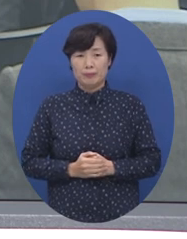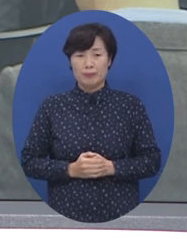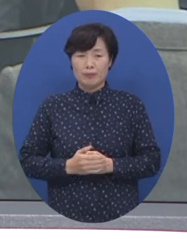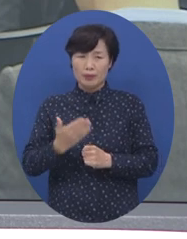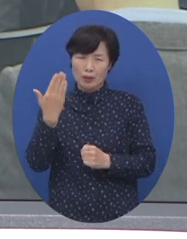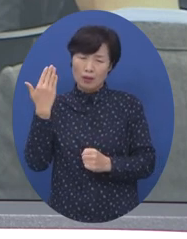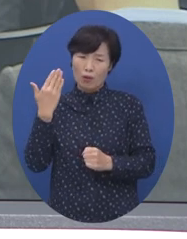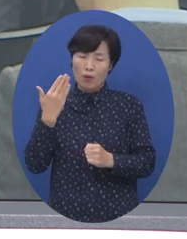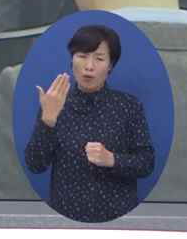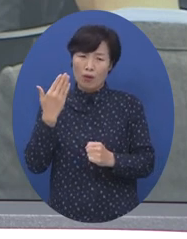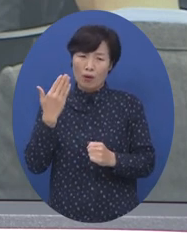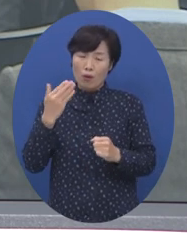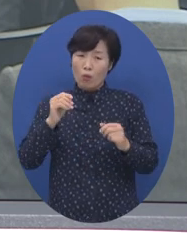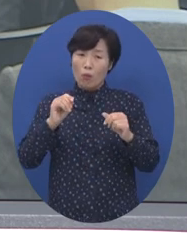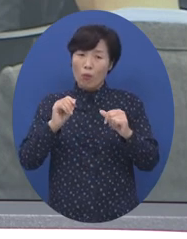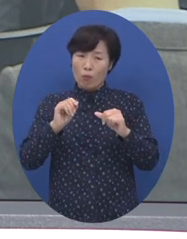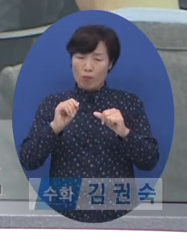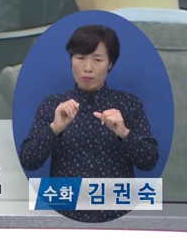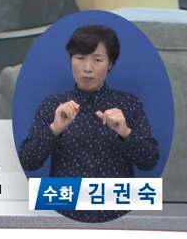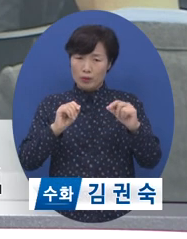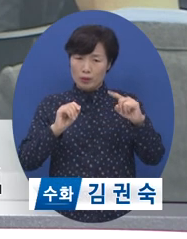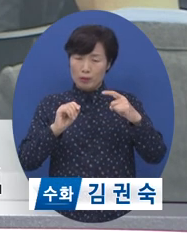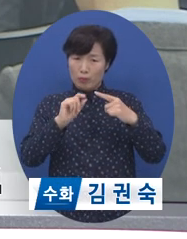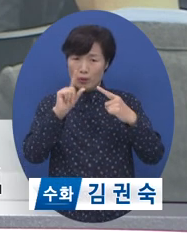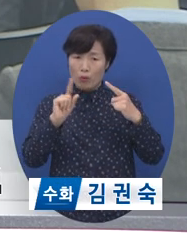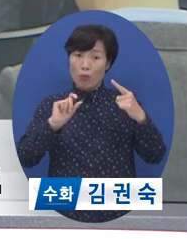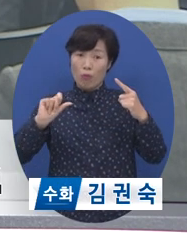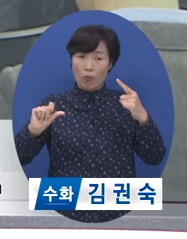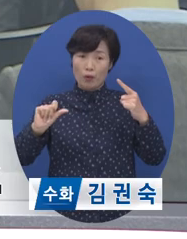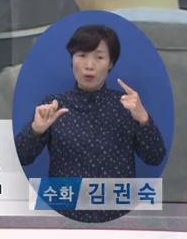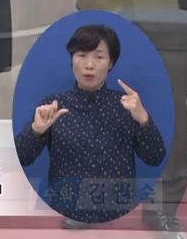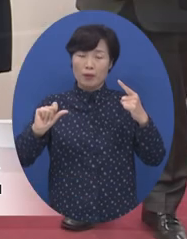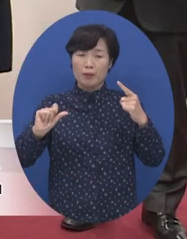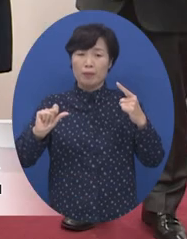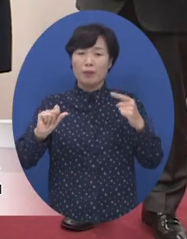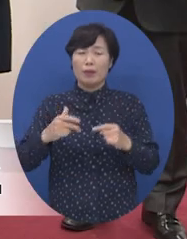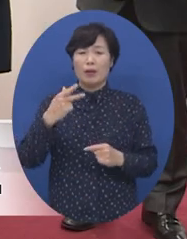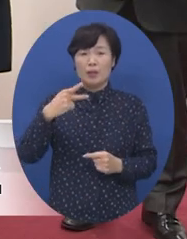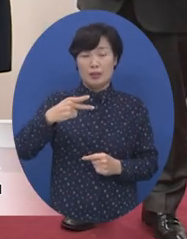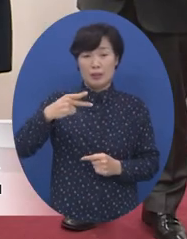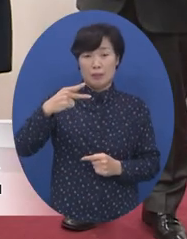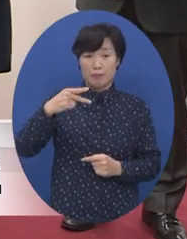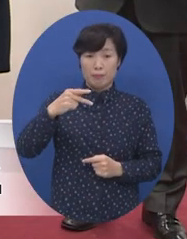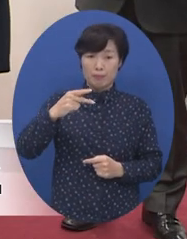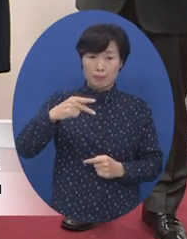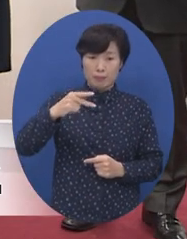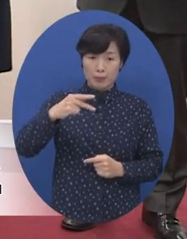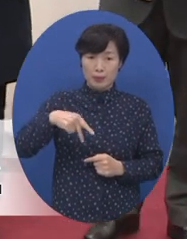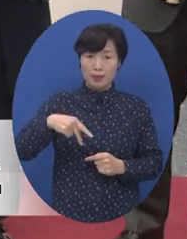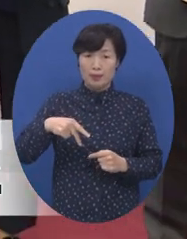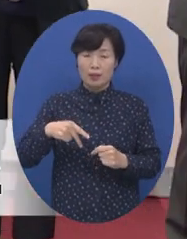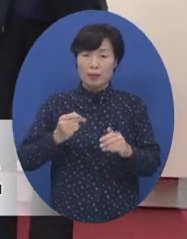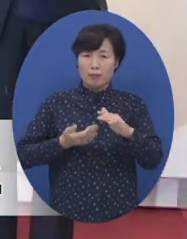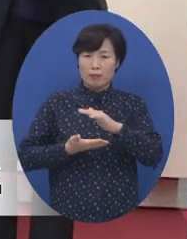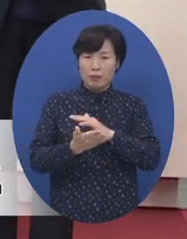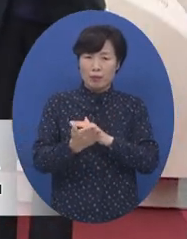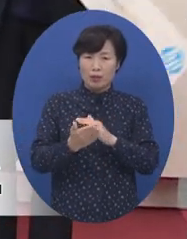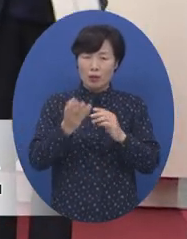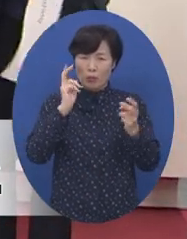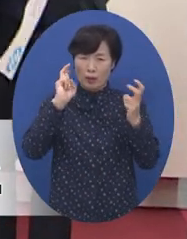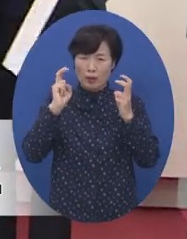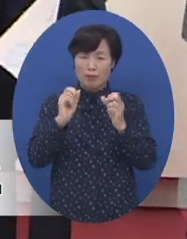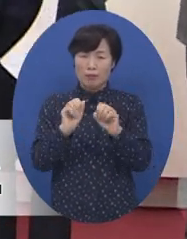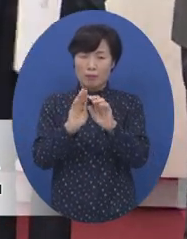지난 5일 판교 알파돔 타워 사옥에서 HP 프린팅 코리아 개소식이 열렸습니다. 개소식에는 이화순 경기도 행정